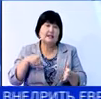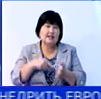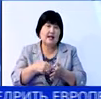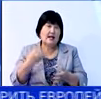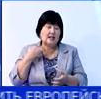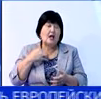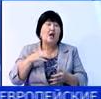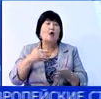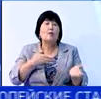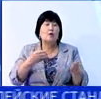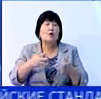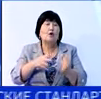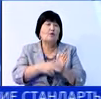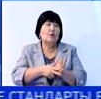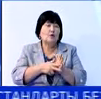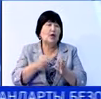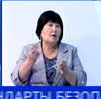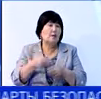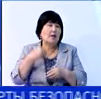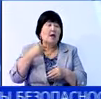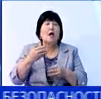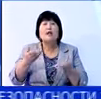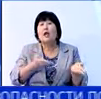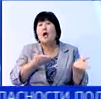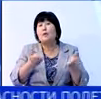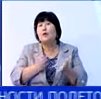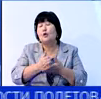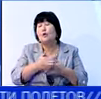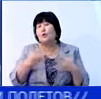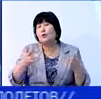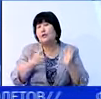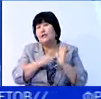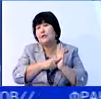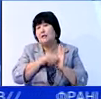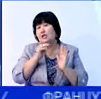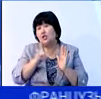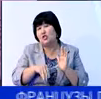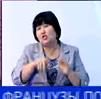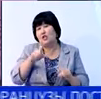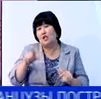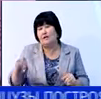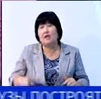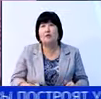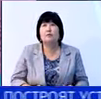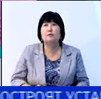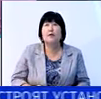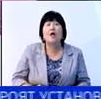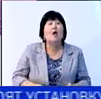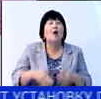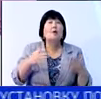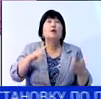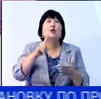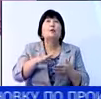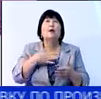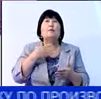Прием длился 8 часов без перерыва. На приеме побывали свыше 70 человек. Большинство